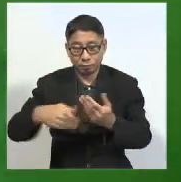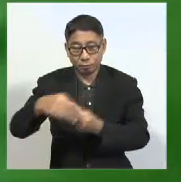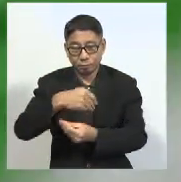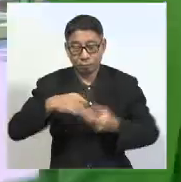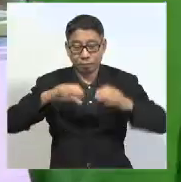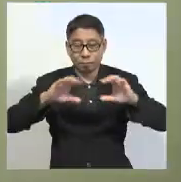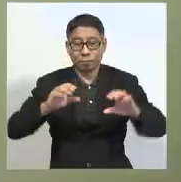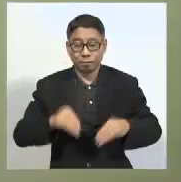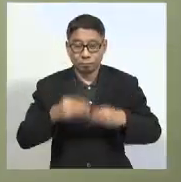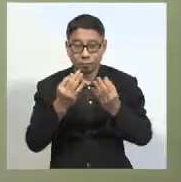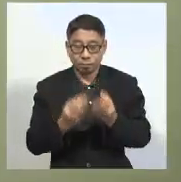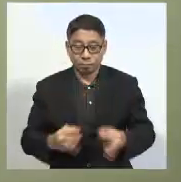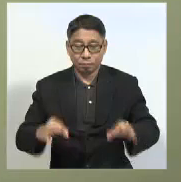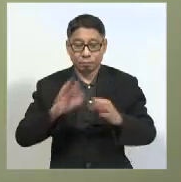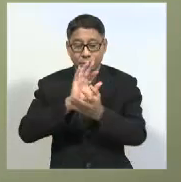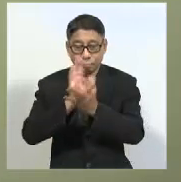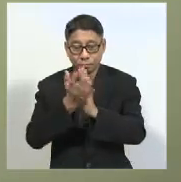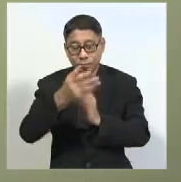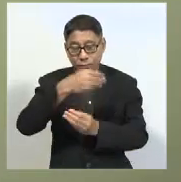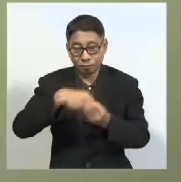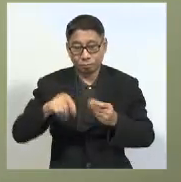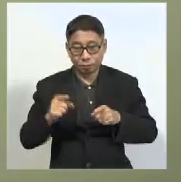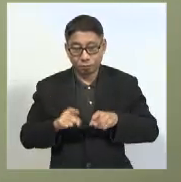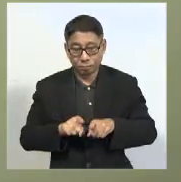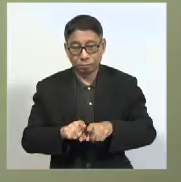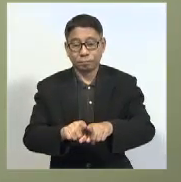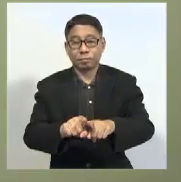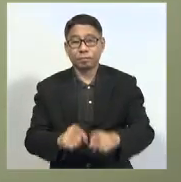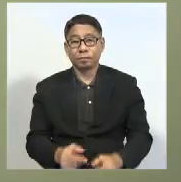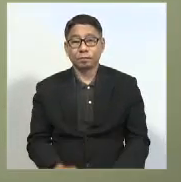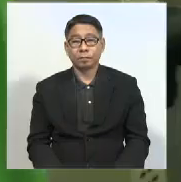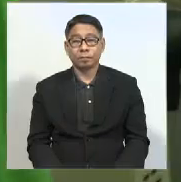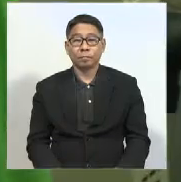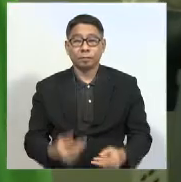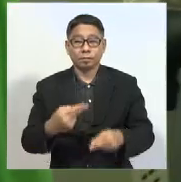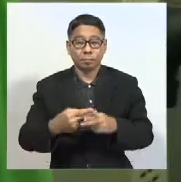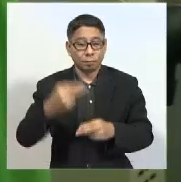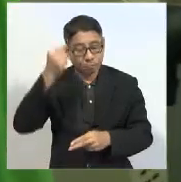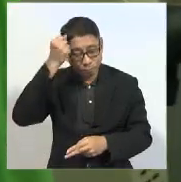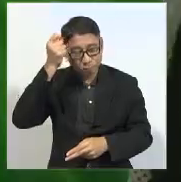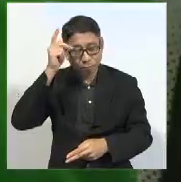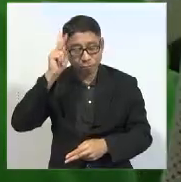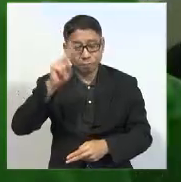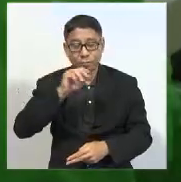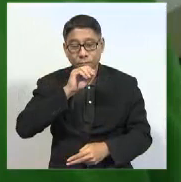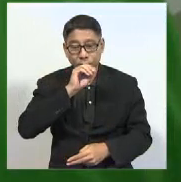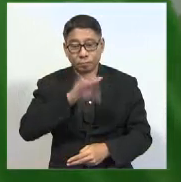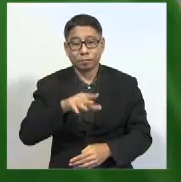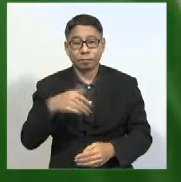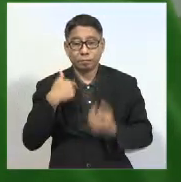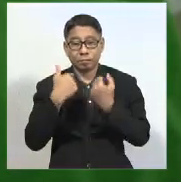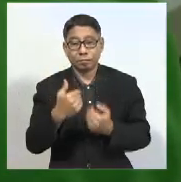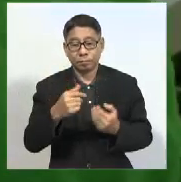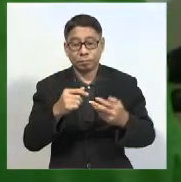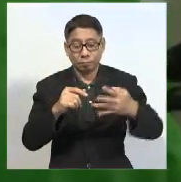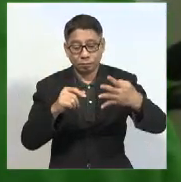าลควรจะให้ความสำคัญในการปฏิรูปเศรษฐกิจควบคู่กันไปด้วยค่ะนายสมคิดยังระบุอีกด้วยนะคะว่าแม้ว่า